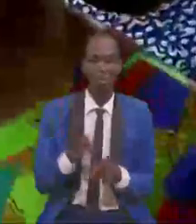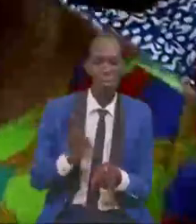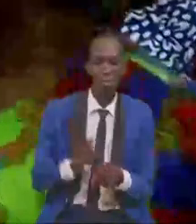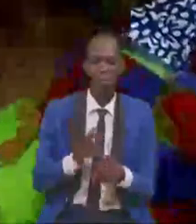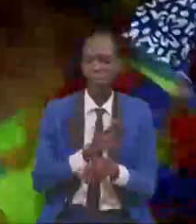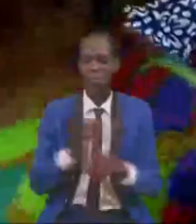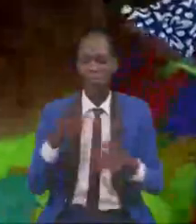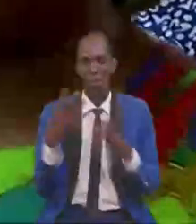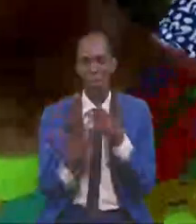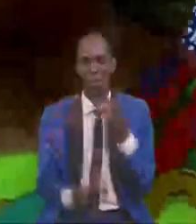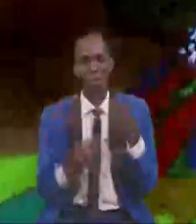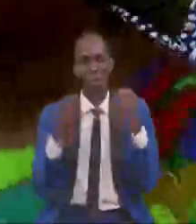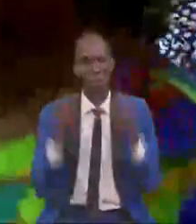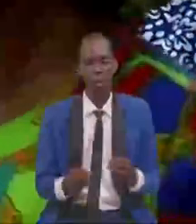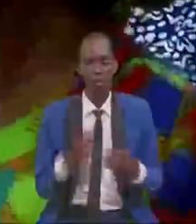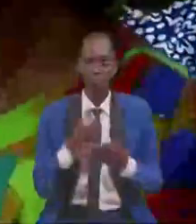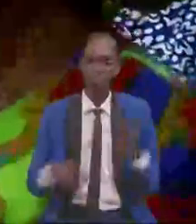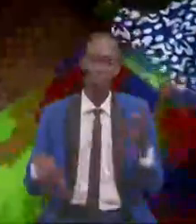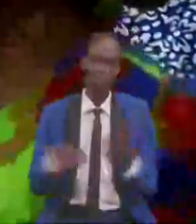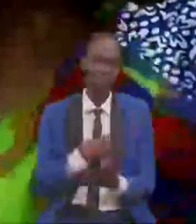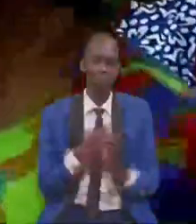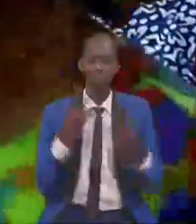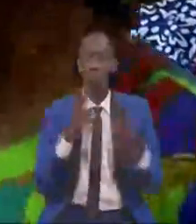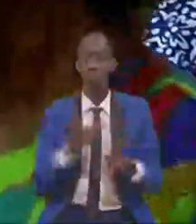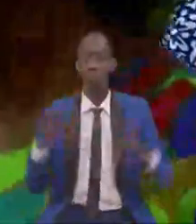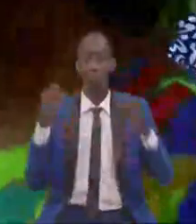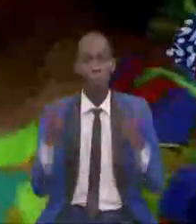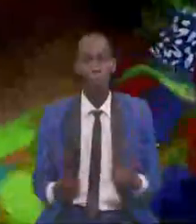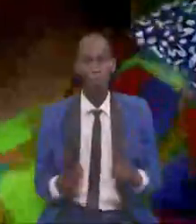L'impuissance neutralisée, la faiblesse annulée,